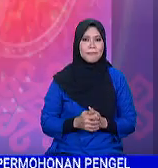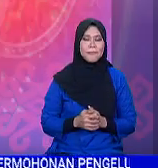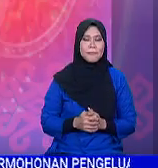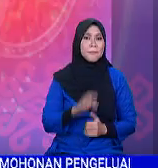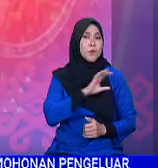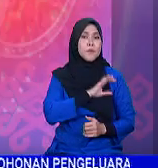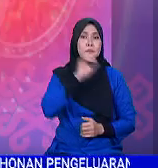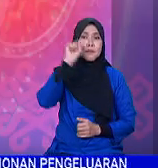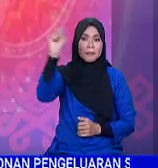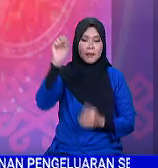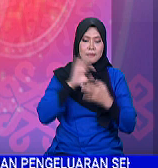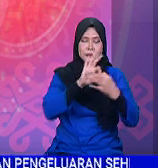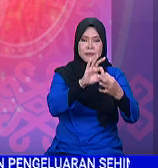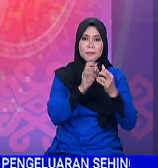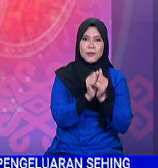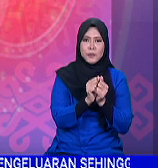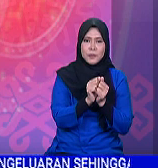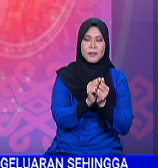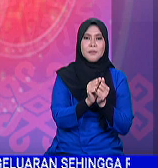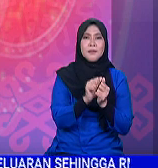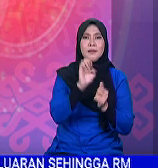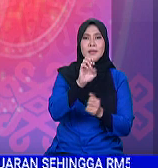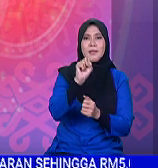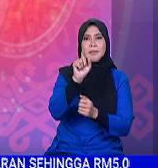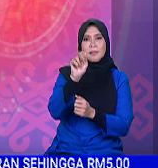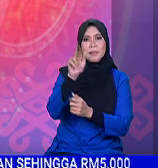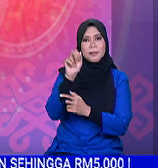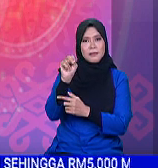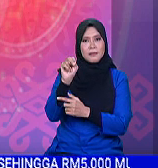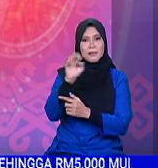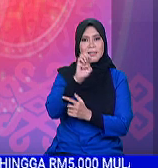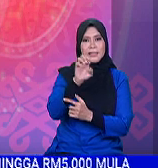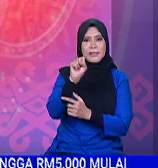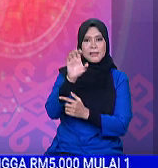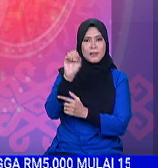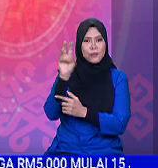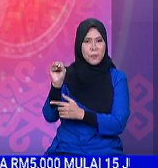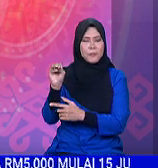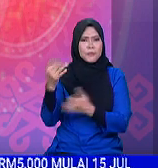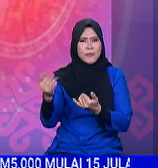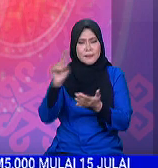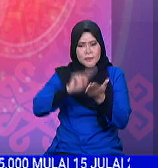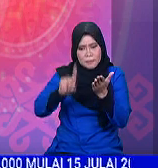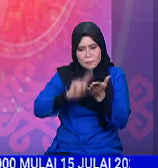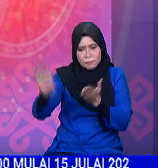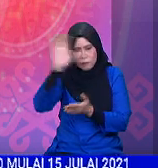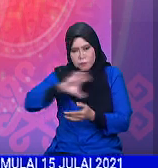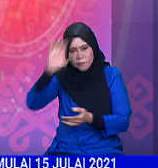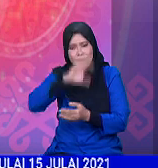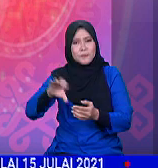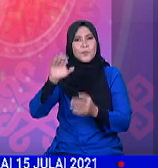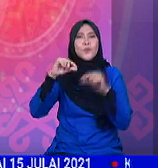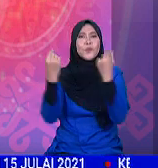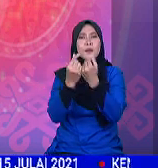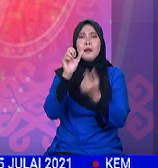the police coba dengan kerjasama ST nasabah security comments come masih giat menyusun Saki Baki kumpulan Abu